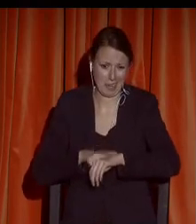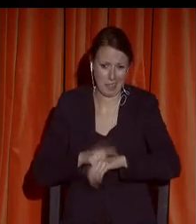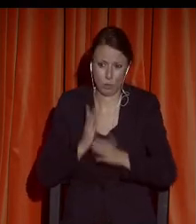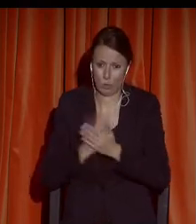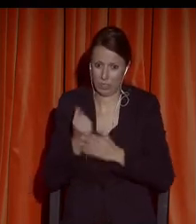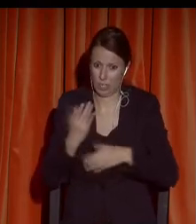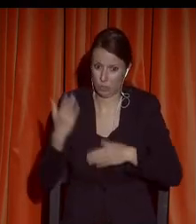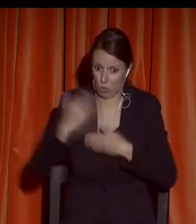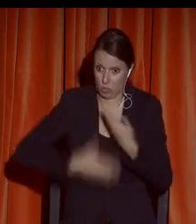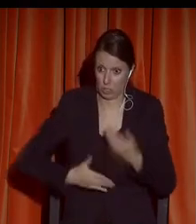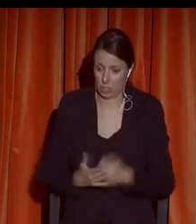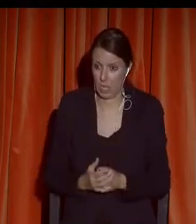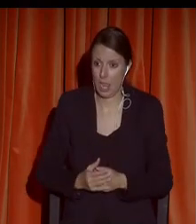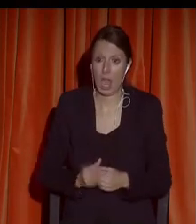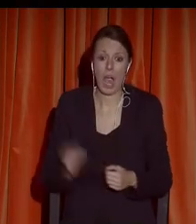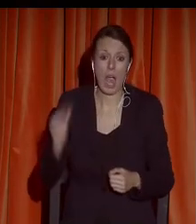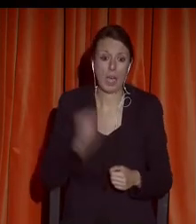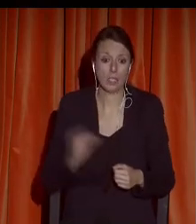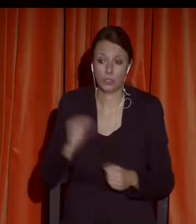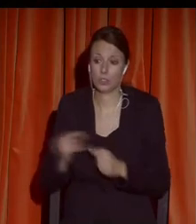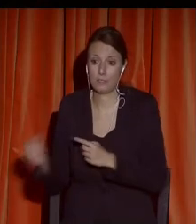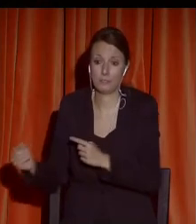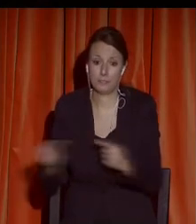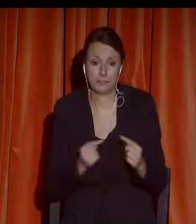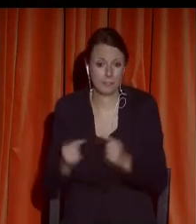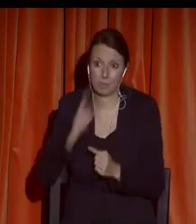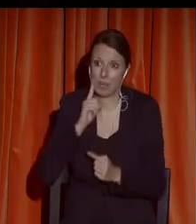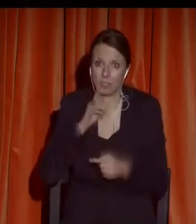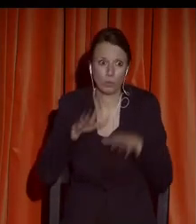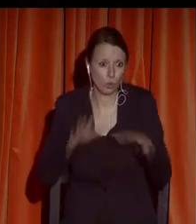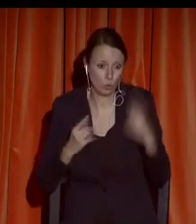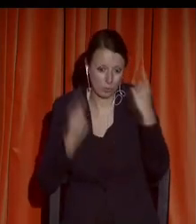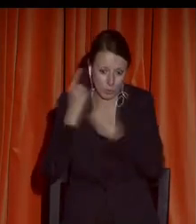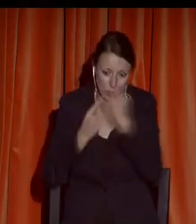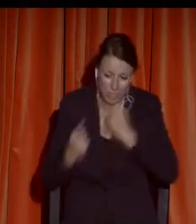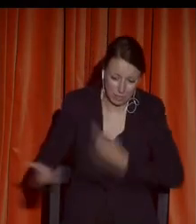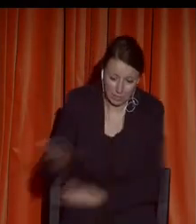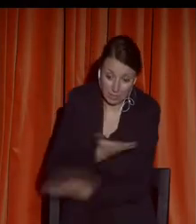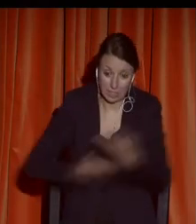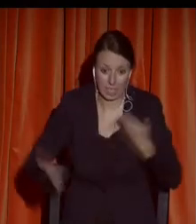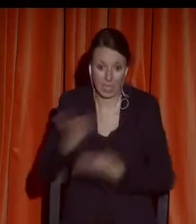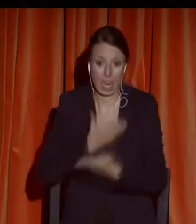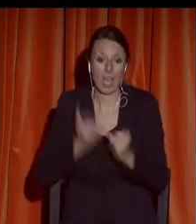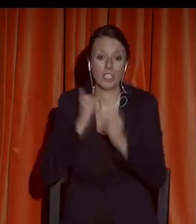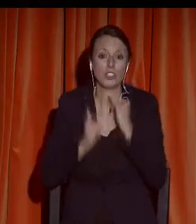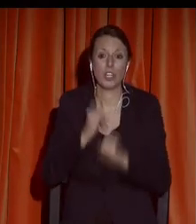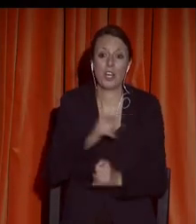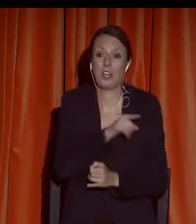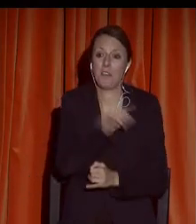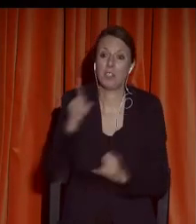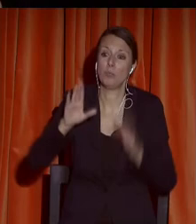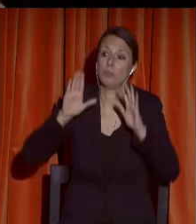się kończy, a bogactwo przemyśleń jest ogromne. Jeżeli państwo pozwolicie, jedno zdanie, jak jesteśmy